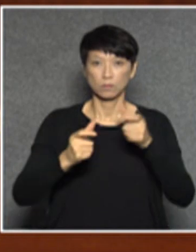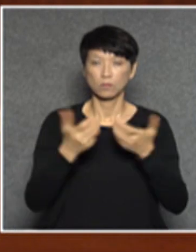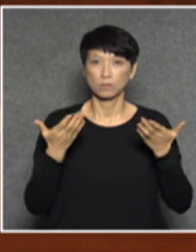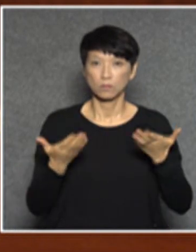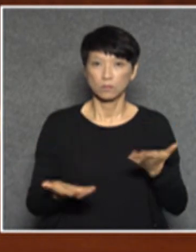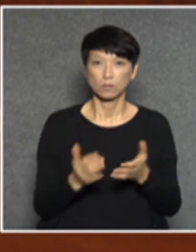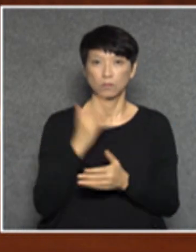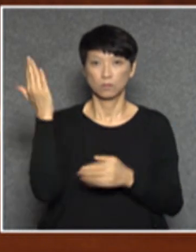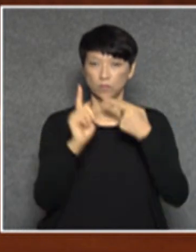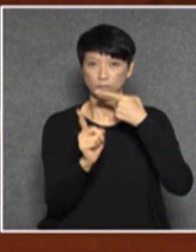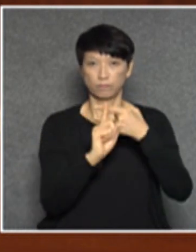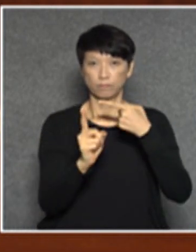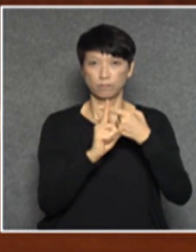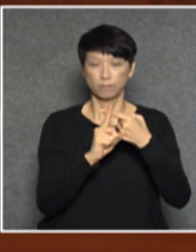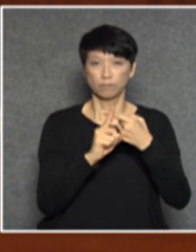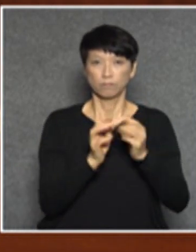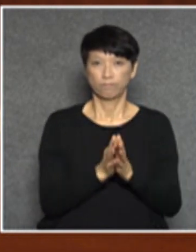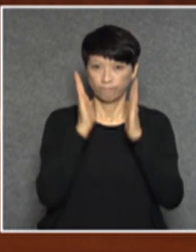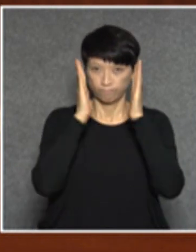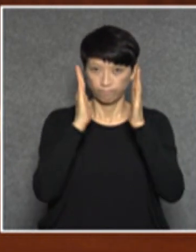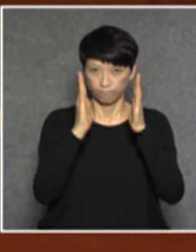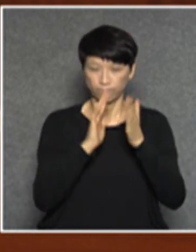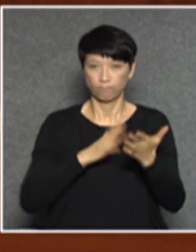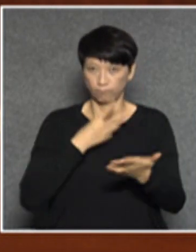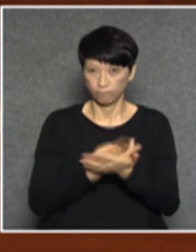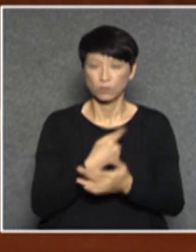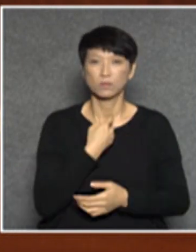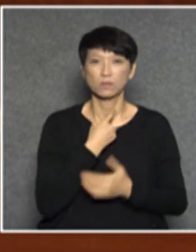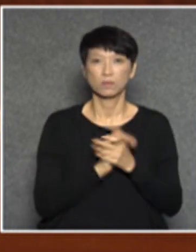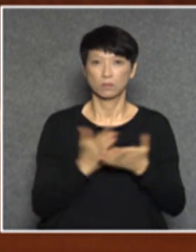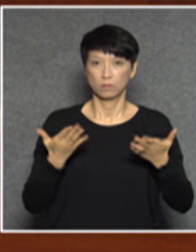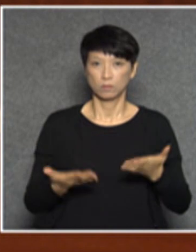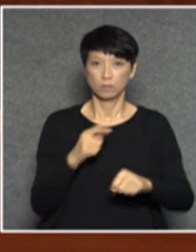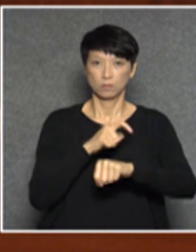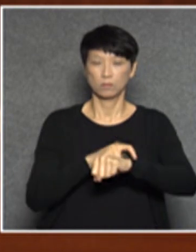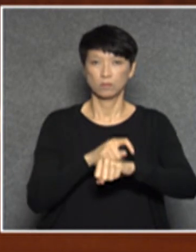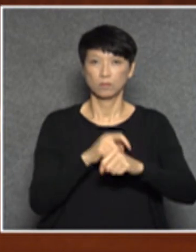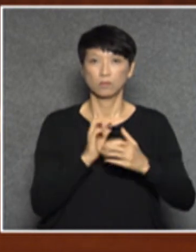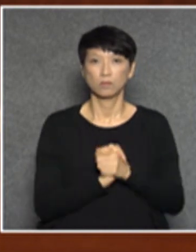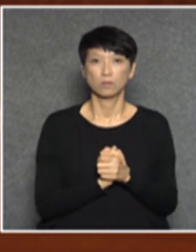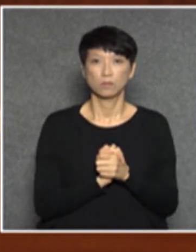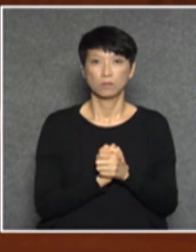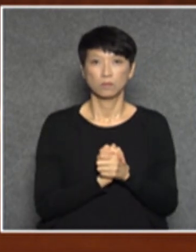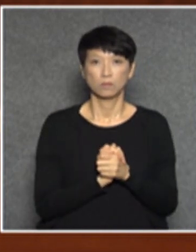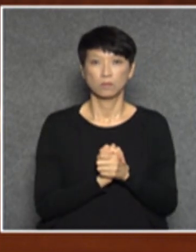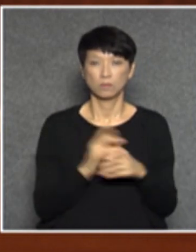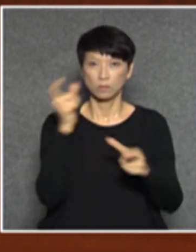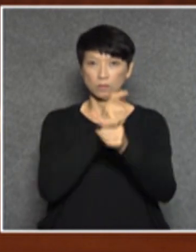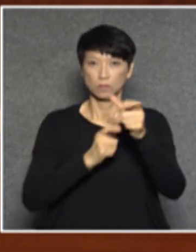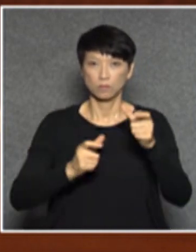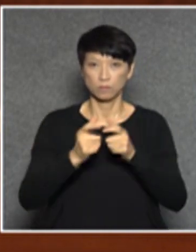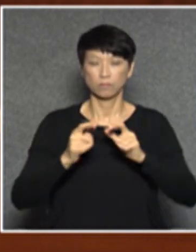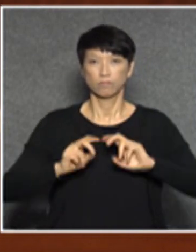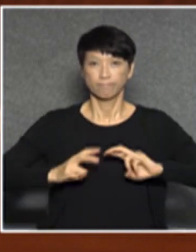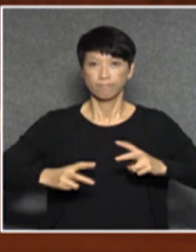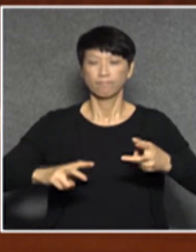險不能掉以輕心，此時此刻更加不能以為經濟繁榮是